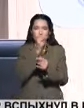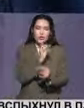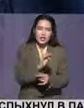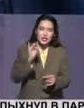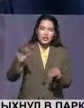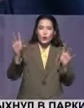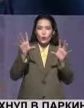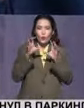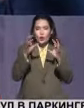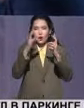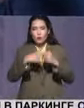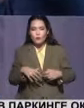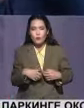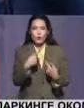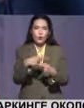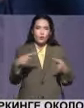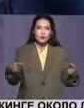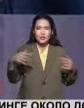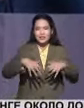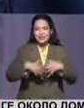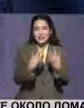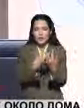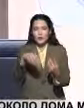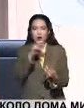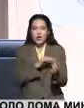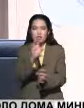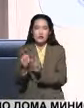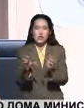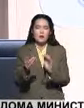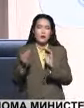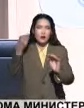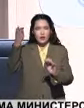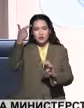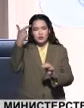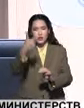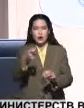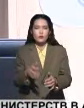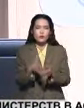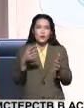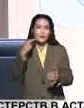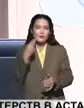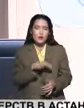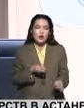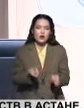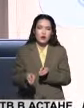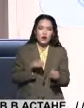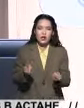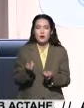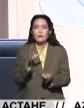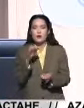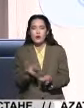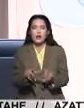спутниковый мониторинг, а также другие цифровые инструменты, обеспечивающие ранее предупреждение и более эффективное управление водными и